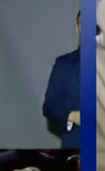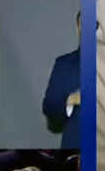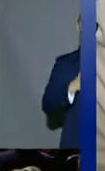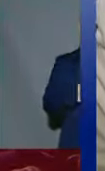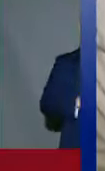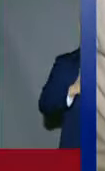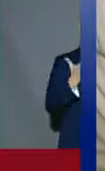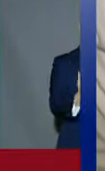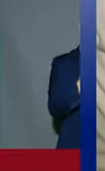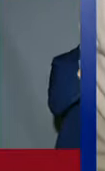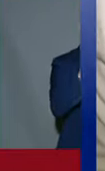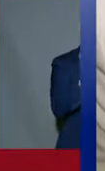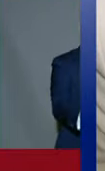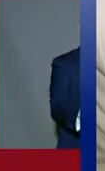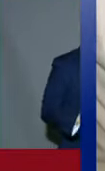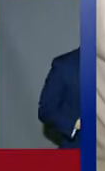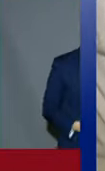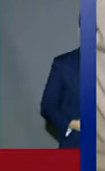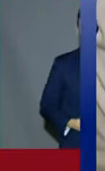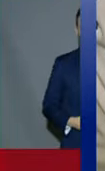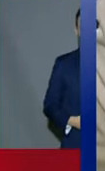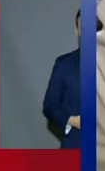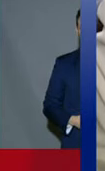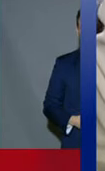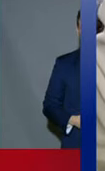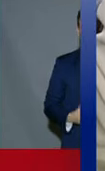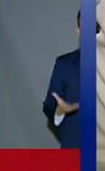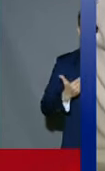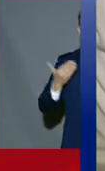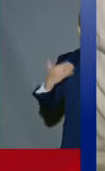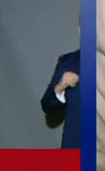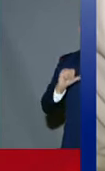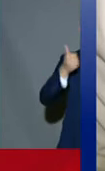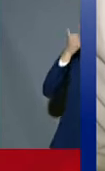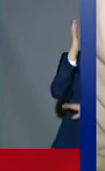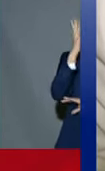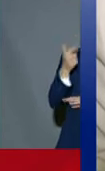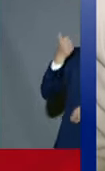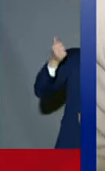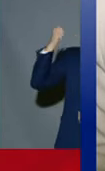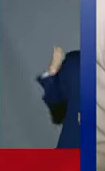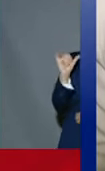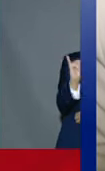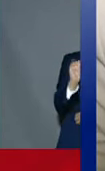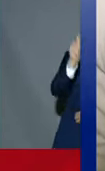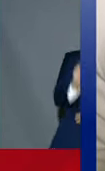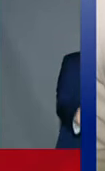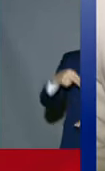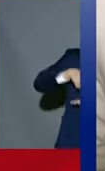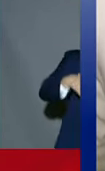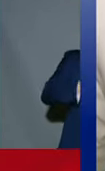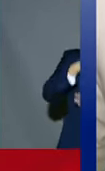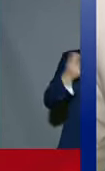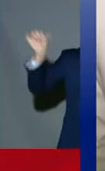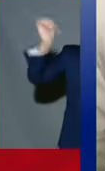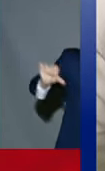όμως να μην πάμε σε εκλογές. Και σου μιλώ για την πρόταση του Σοκράτη Φάμελου, του Γιώργου Τσίπρα και του Νίκου Παπά. Αυτήν